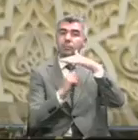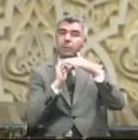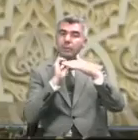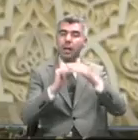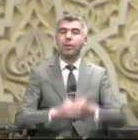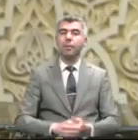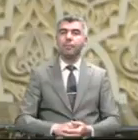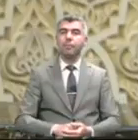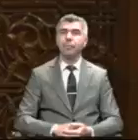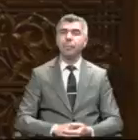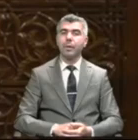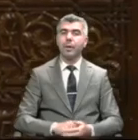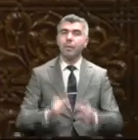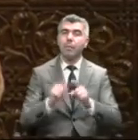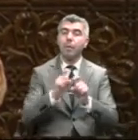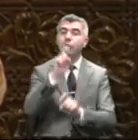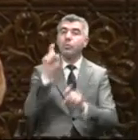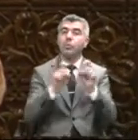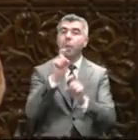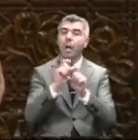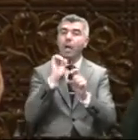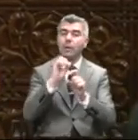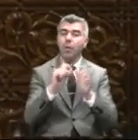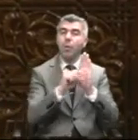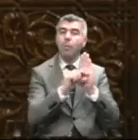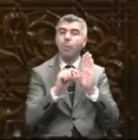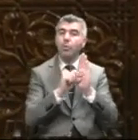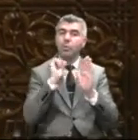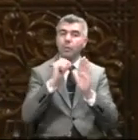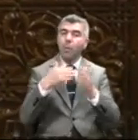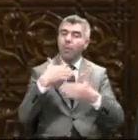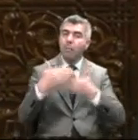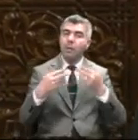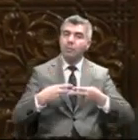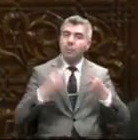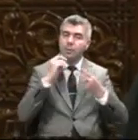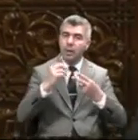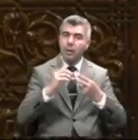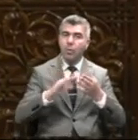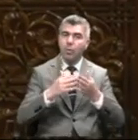لها على علاقه الاسئله وبمواضع كان يمكن لها تطرح